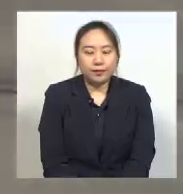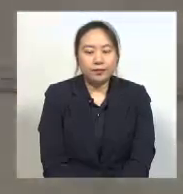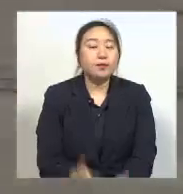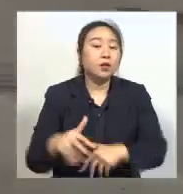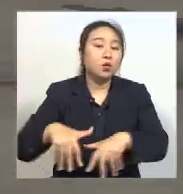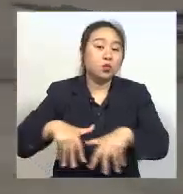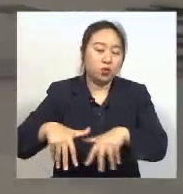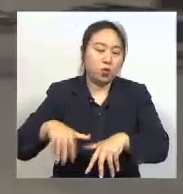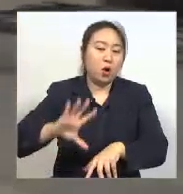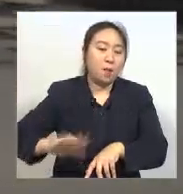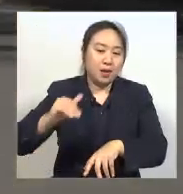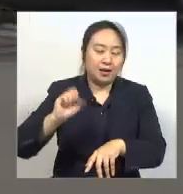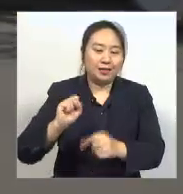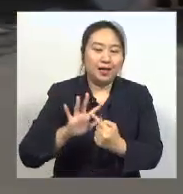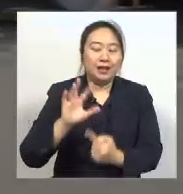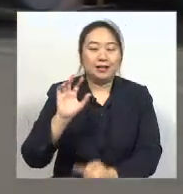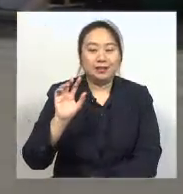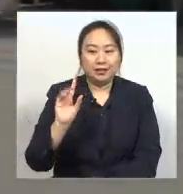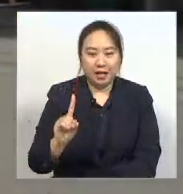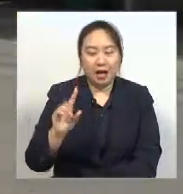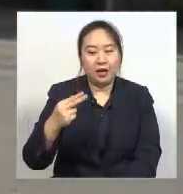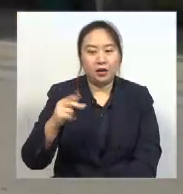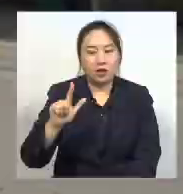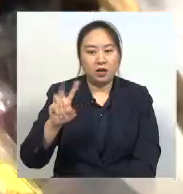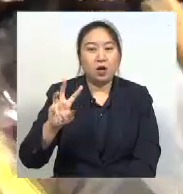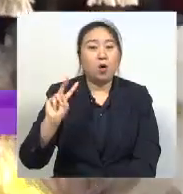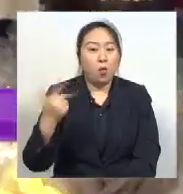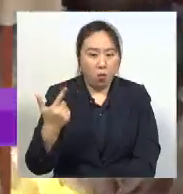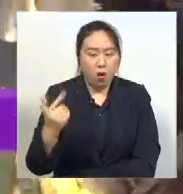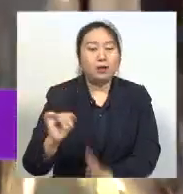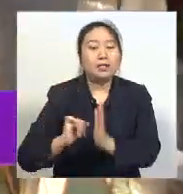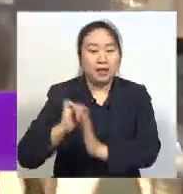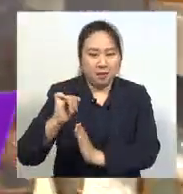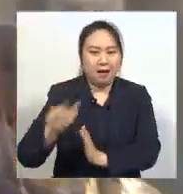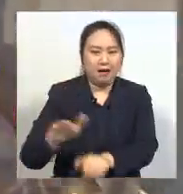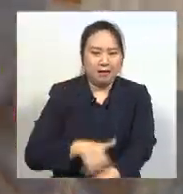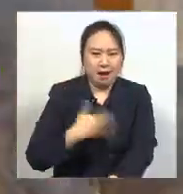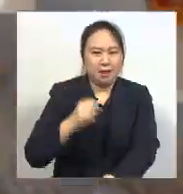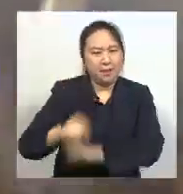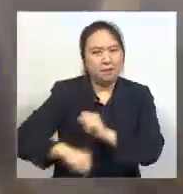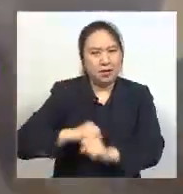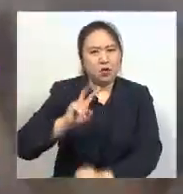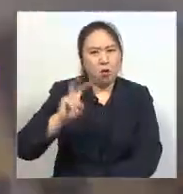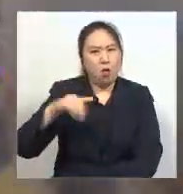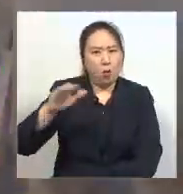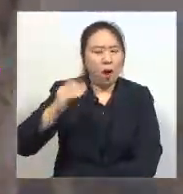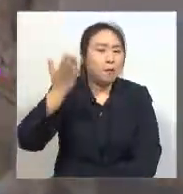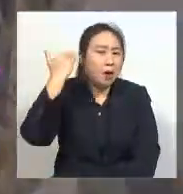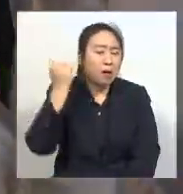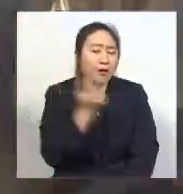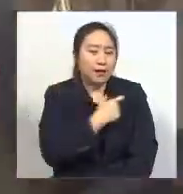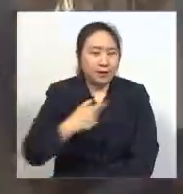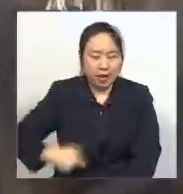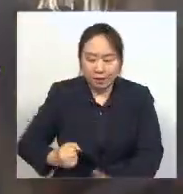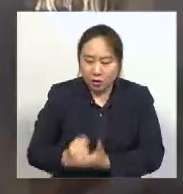ชุมชนเมืองศาสตร์หลวงตำบลหนองหอยอำเภอเมืองเชียงใหม่มีความเป็นมามากกว่า200ปีเมื่อครั้งพระเจ้ากวีละได้มาฟื้นฟูบ้านเมือง